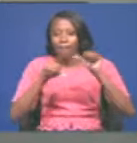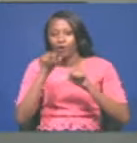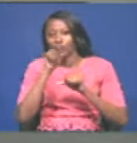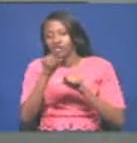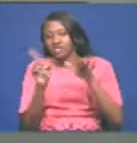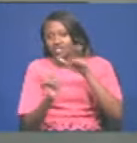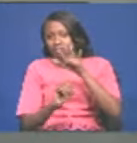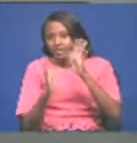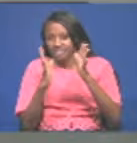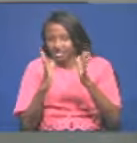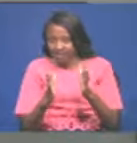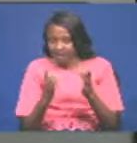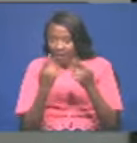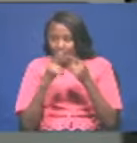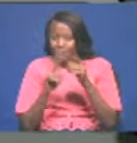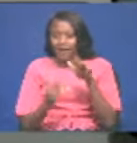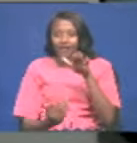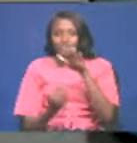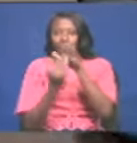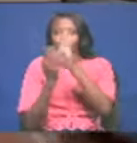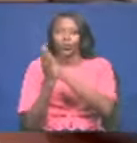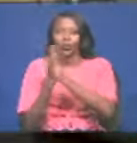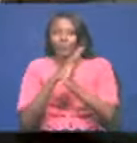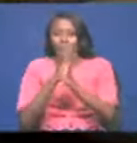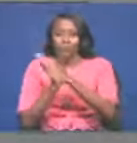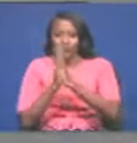mtazamaji, tuweze kupata vidokezo.